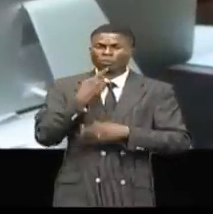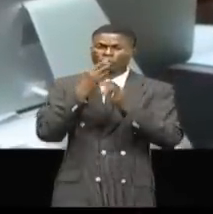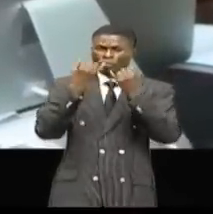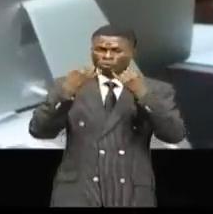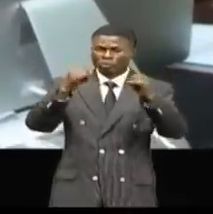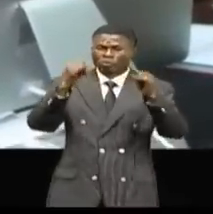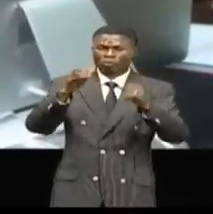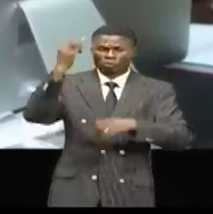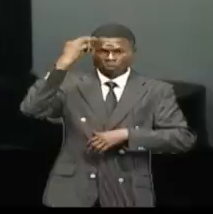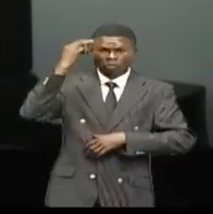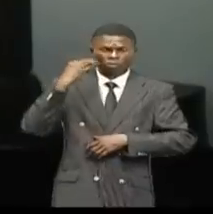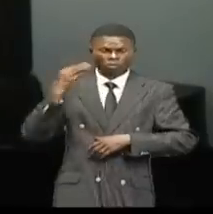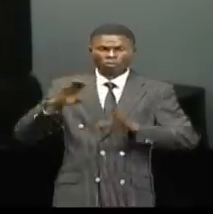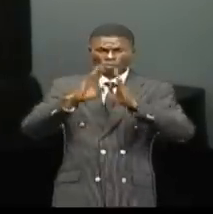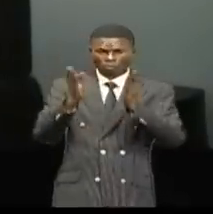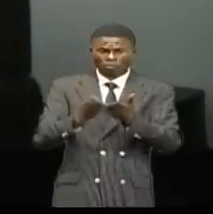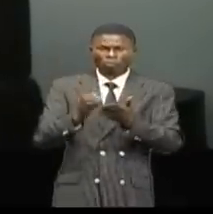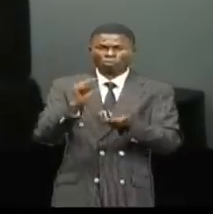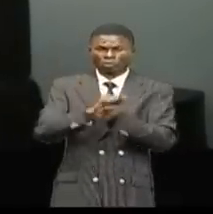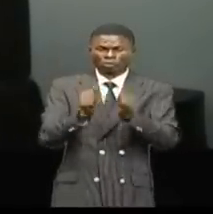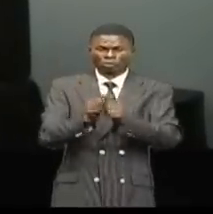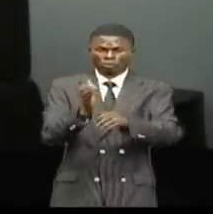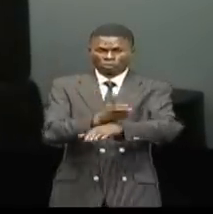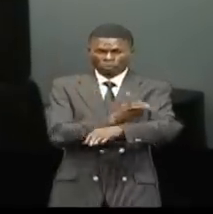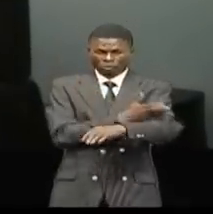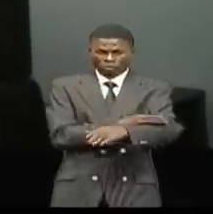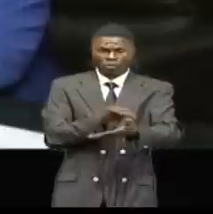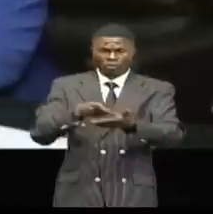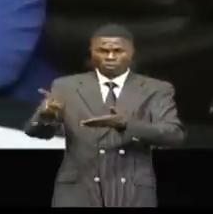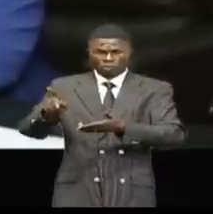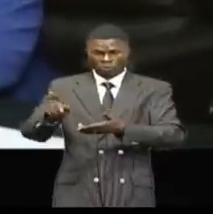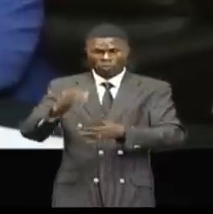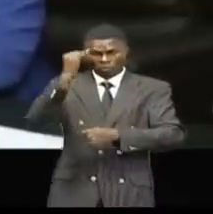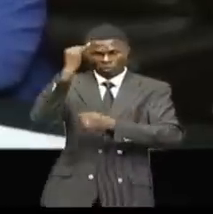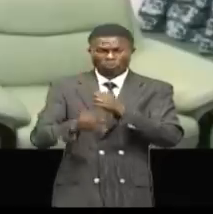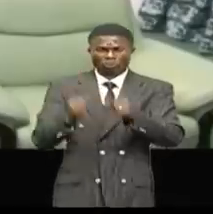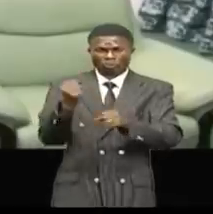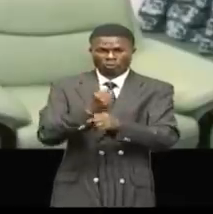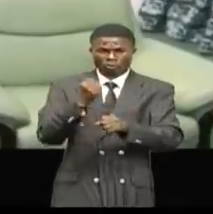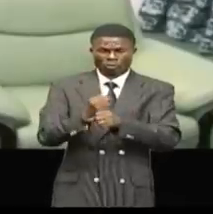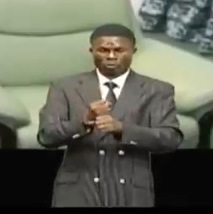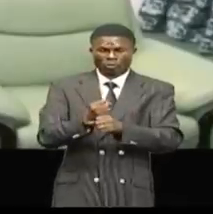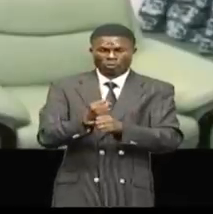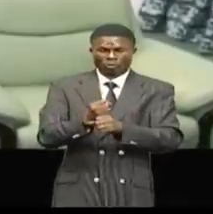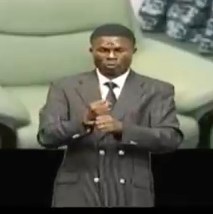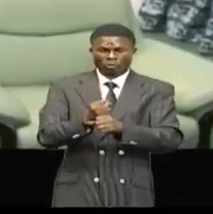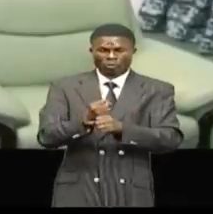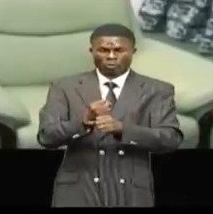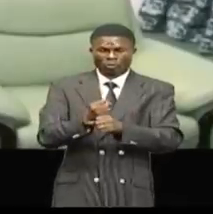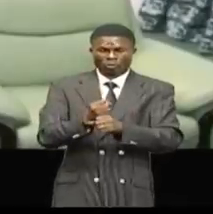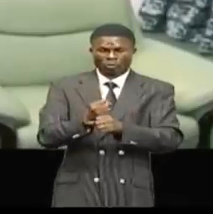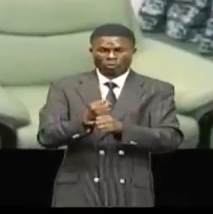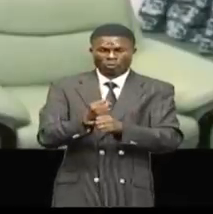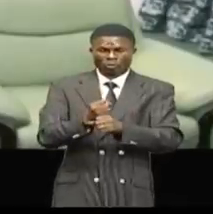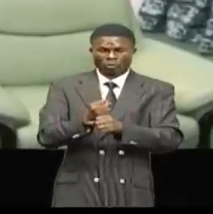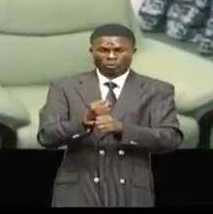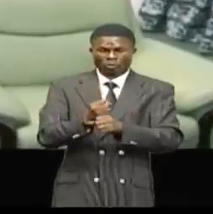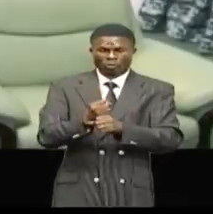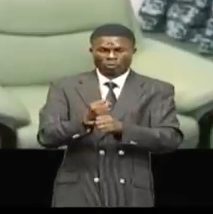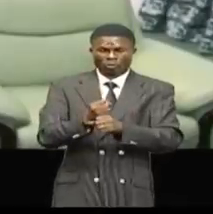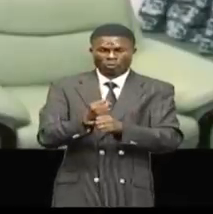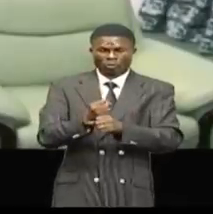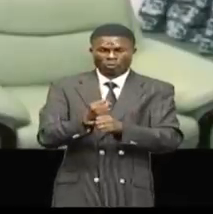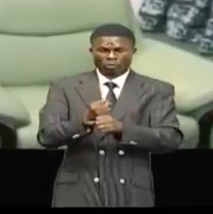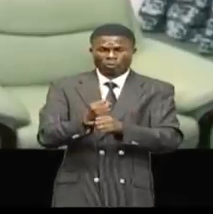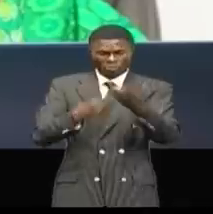Conseil sur le fait que le processus de paiement des indemnités de fin de carrière aux retraités de la première vague débute dès la semaine